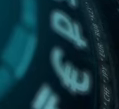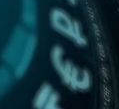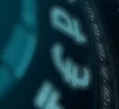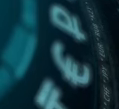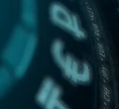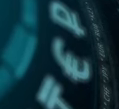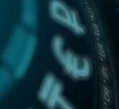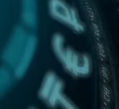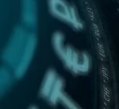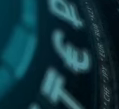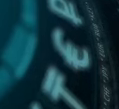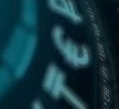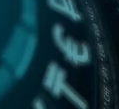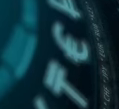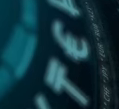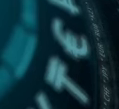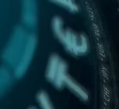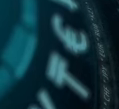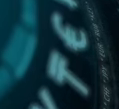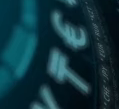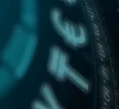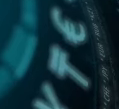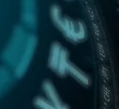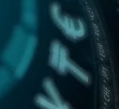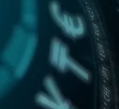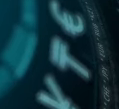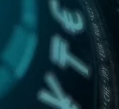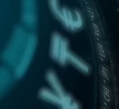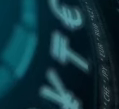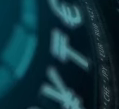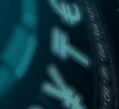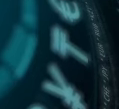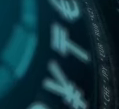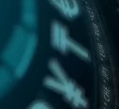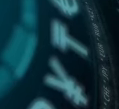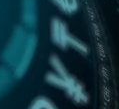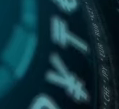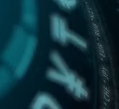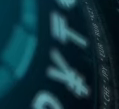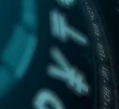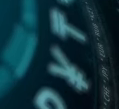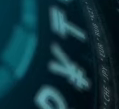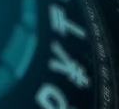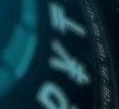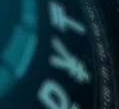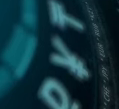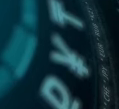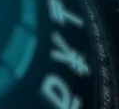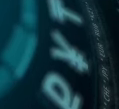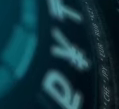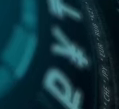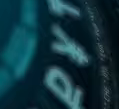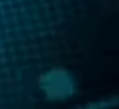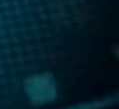Российский рубль 6 тенге 6 иен. Китайский юань 55 тенге 23 иен.